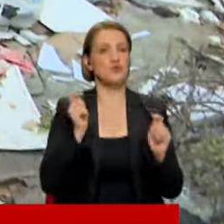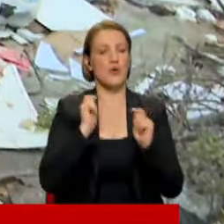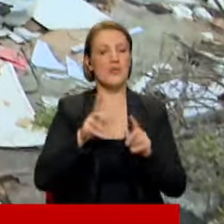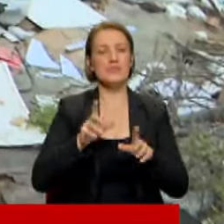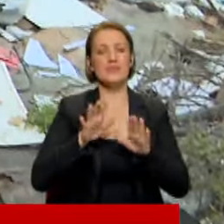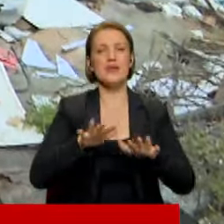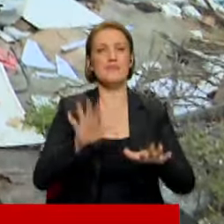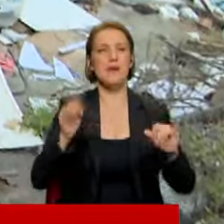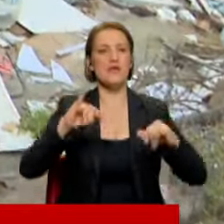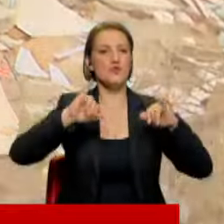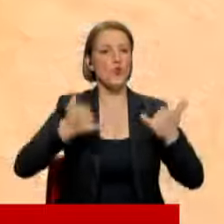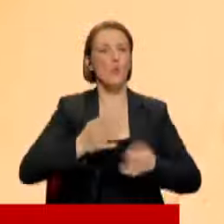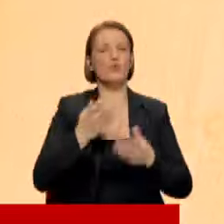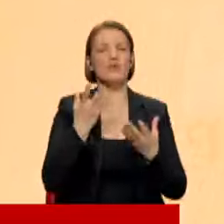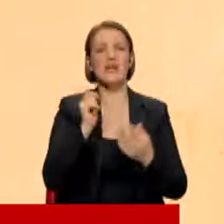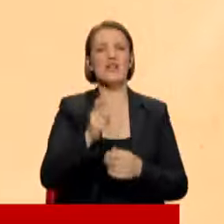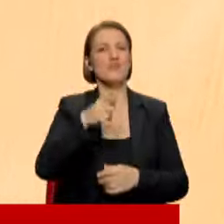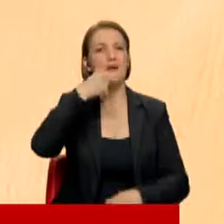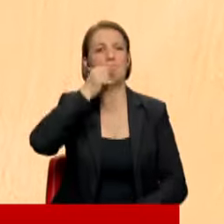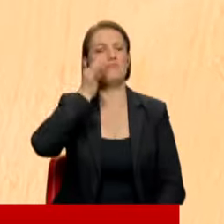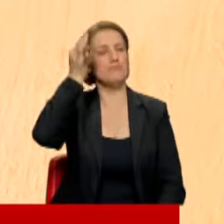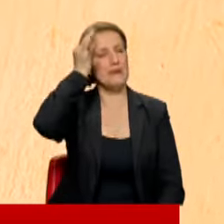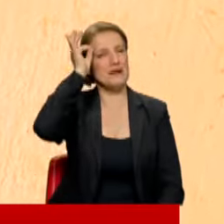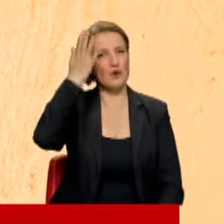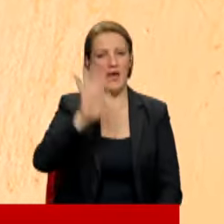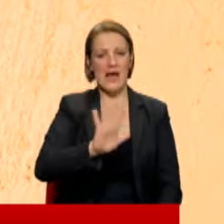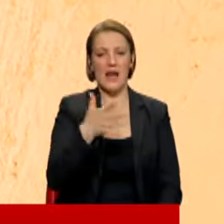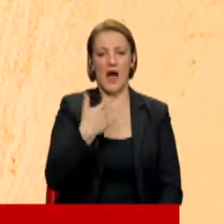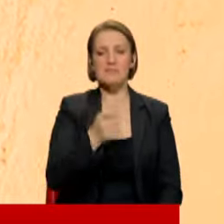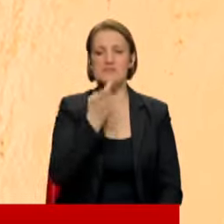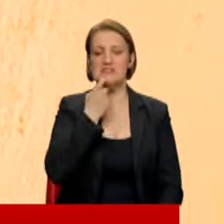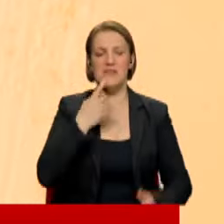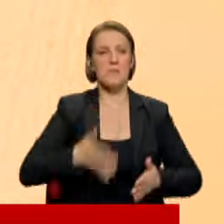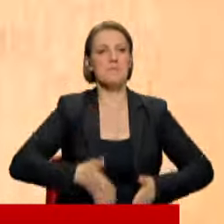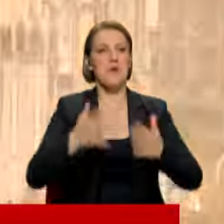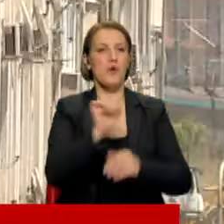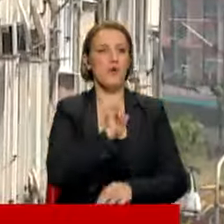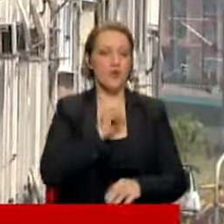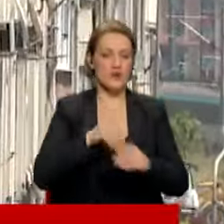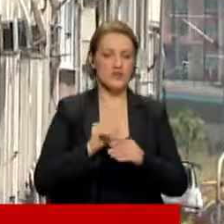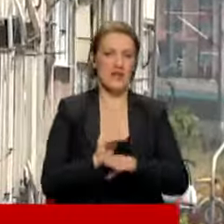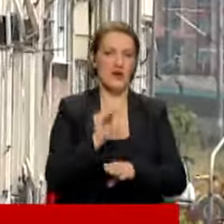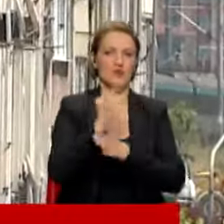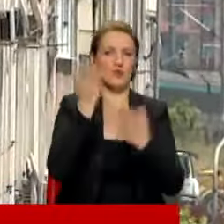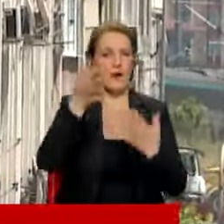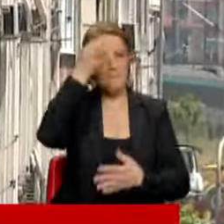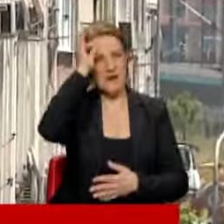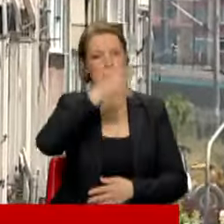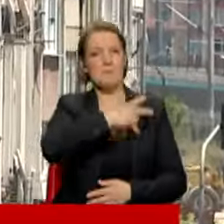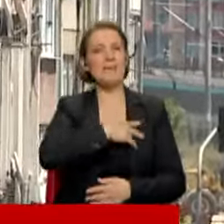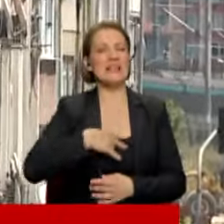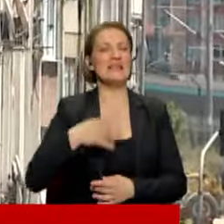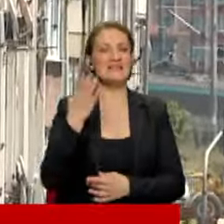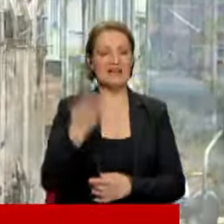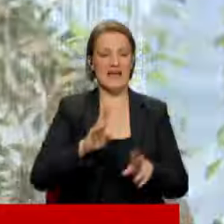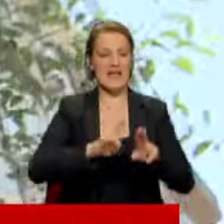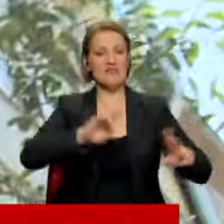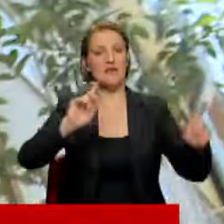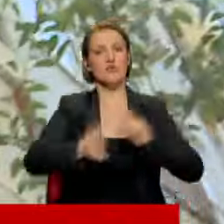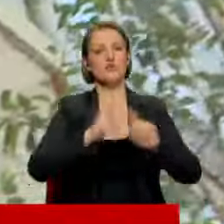riskinin en yoğun olduğu ilçelerden Bakırköy'de 5060 yıllık binalarda korku içinde yaşıyor Bakırköy Belediyesi